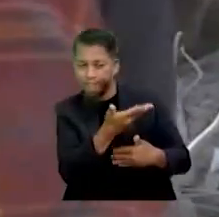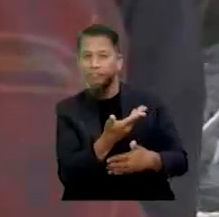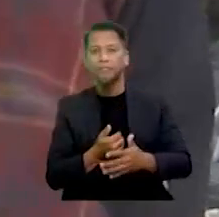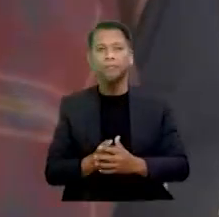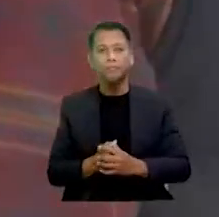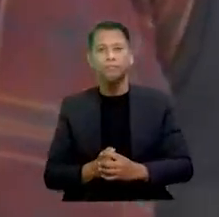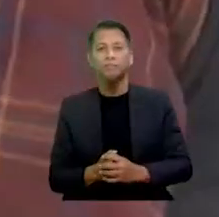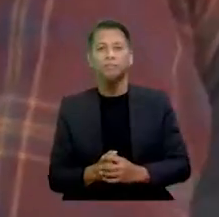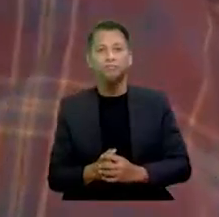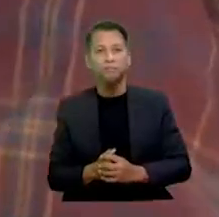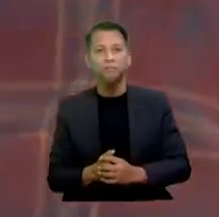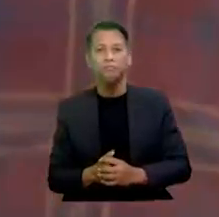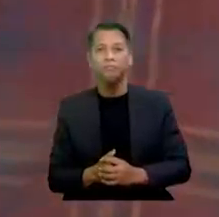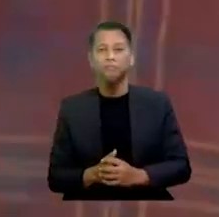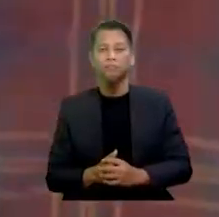disini